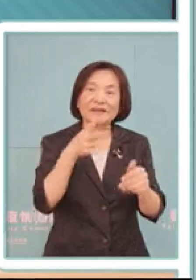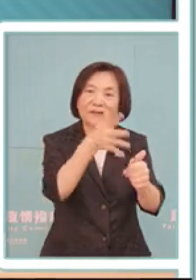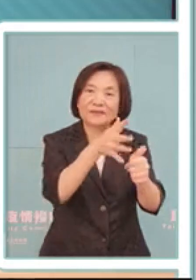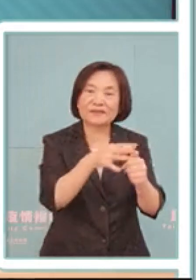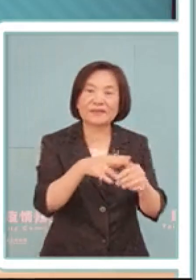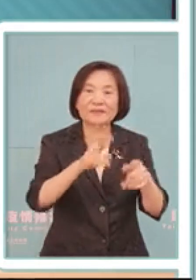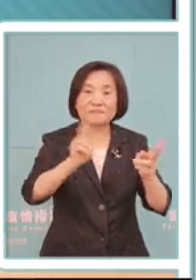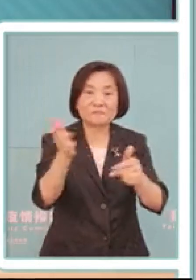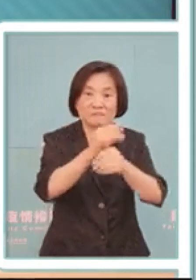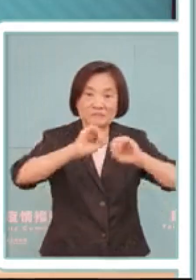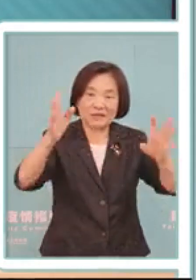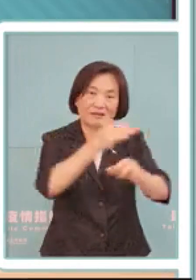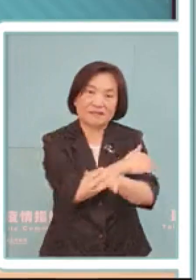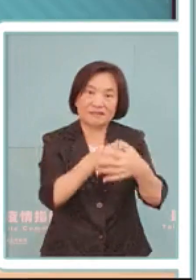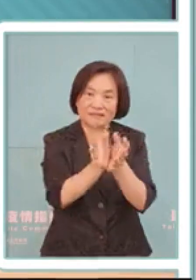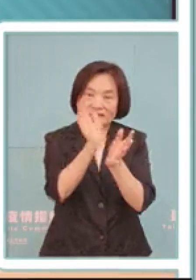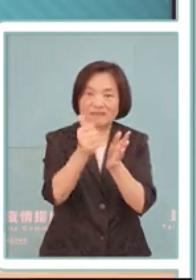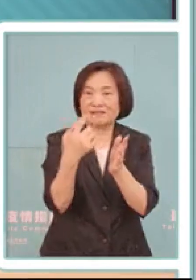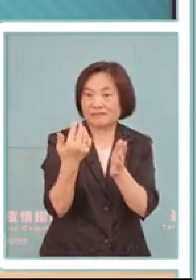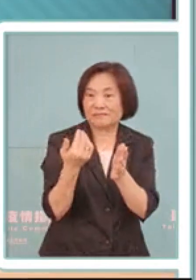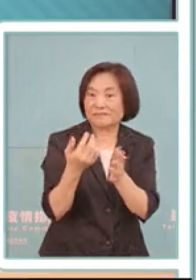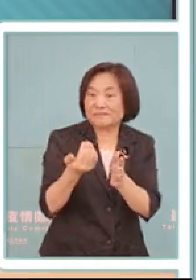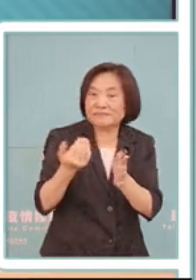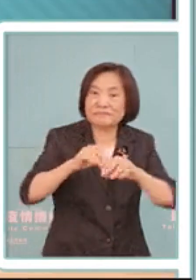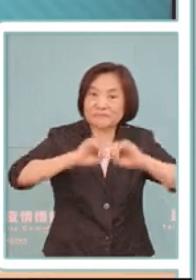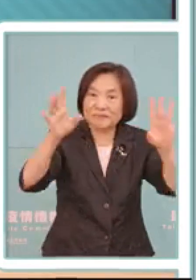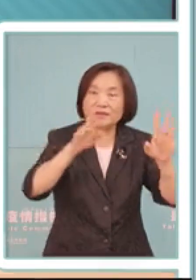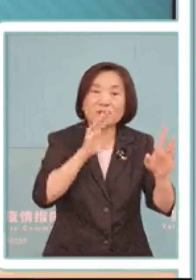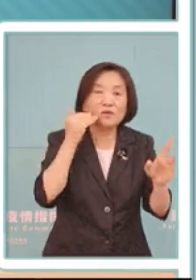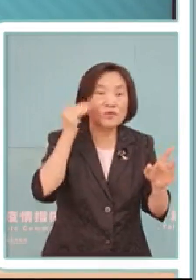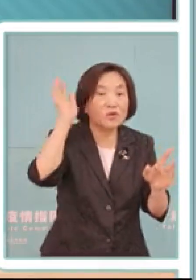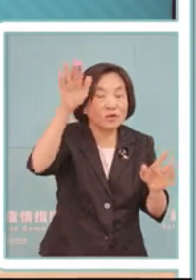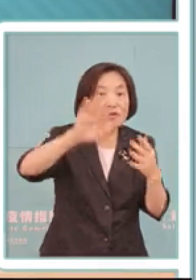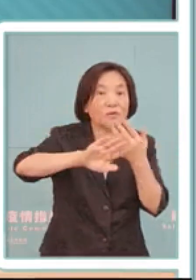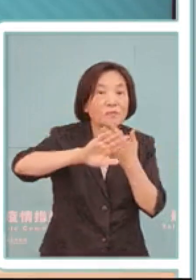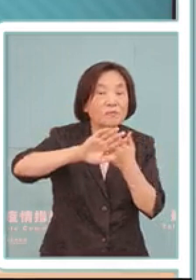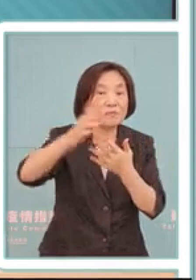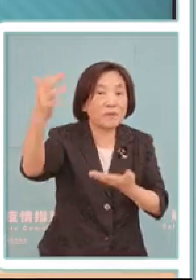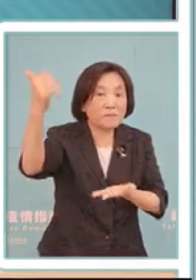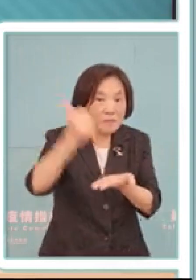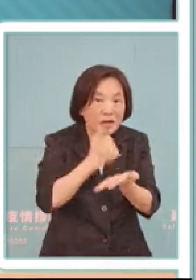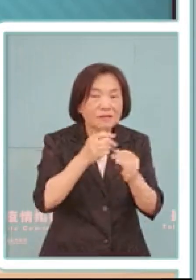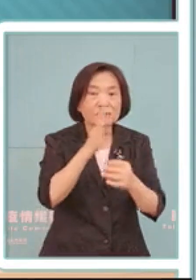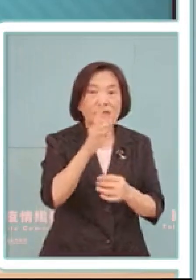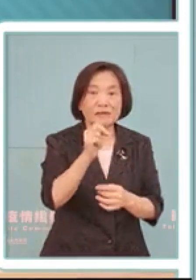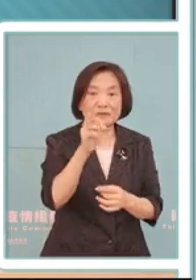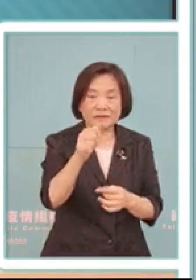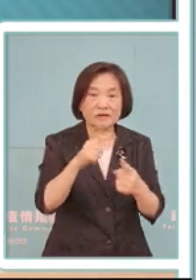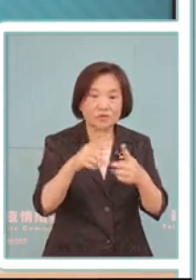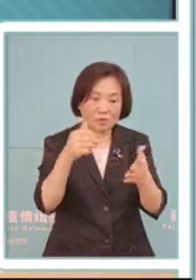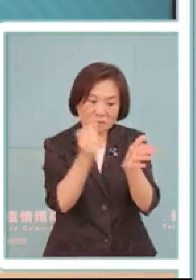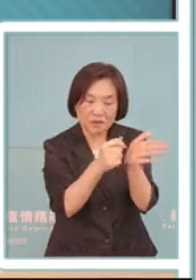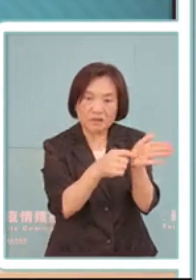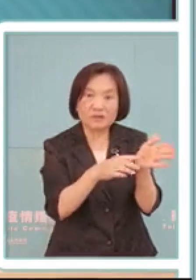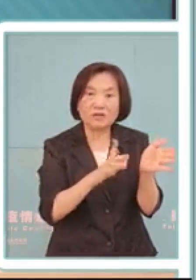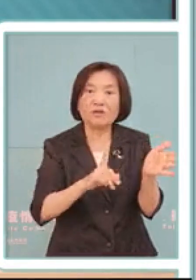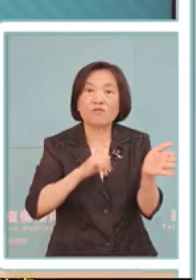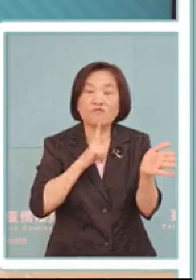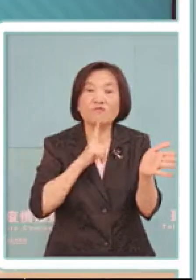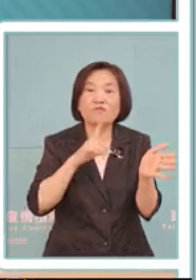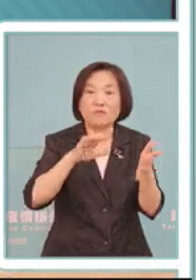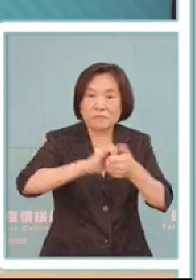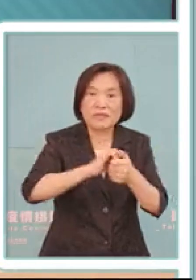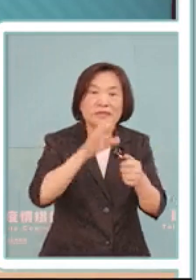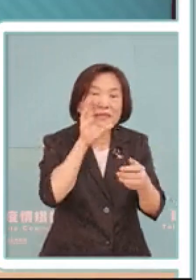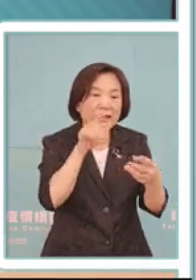指挥官陈时中稍早表示，之后来台的 BNT 疫苗标签有复必泰字样，但事后重申